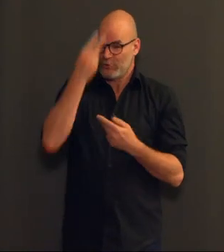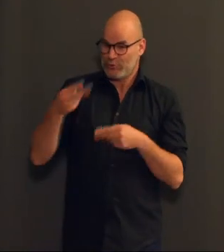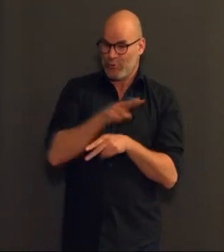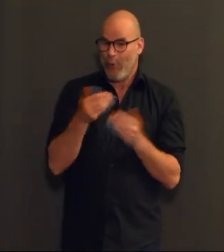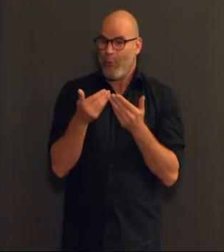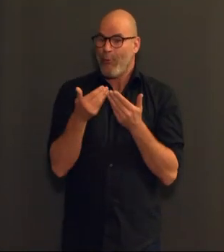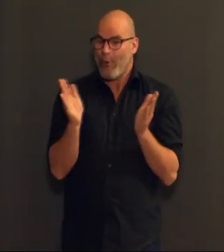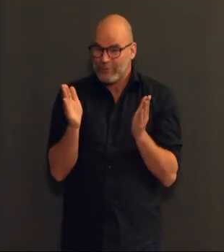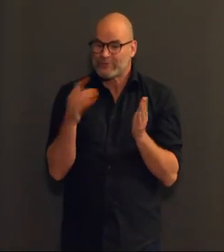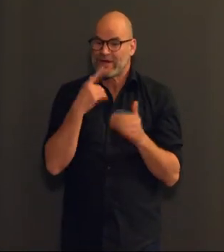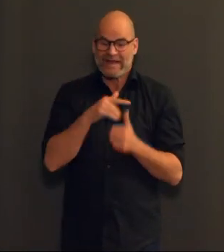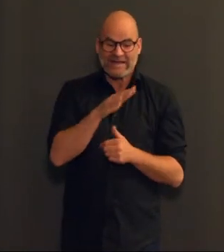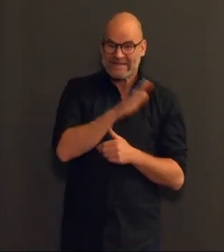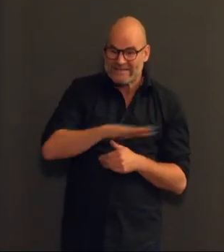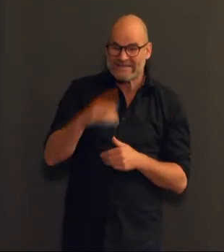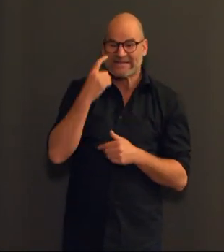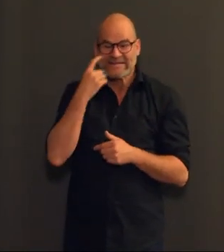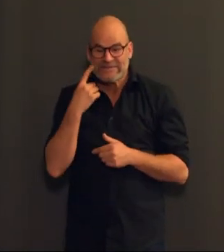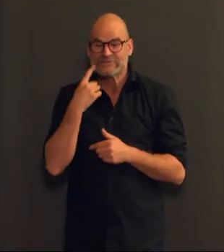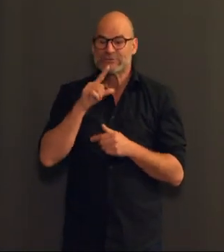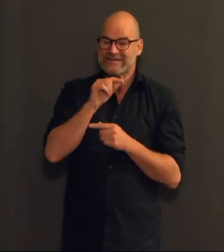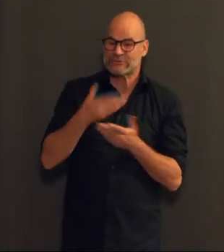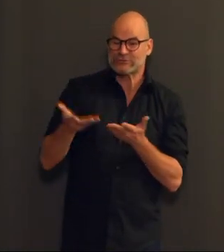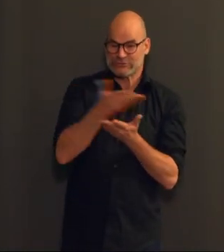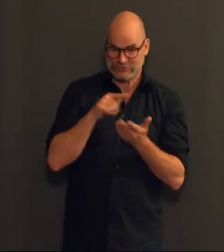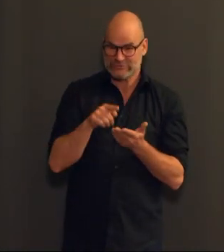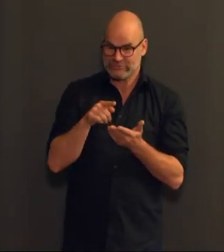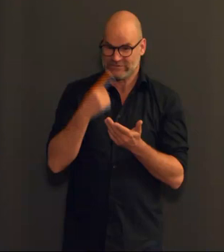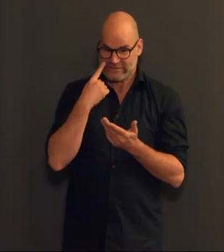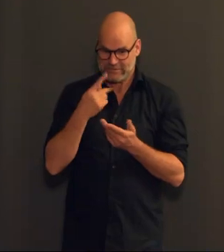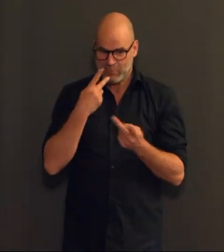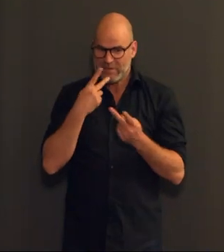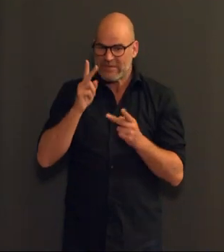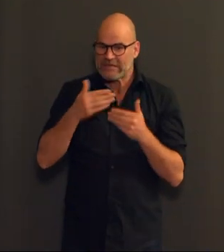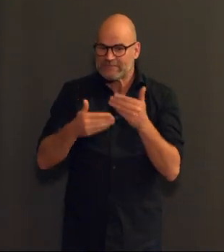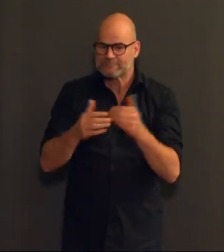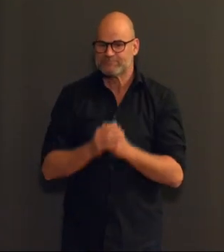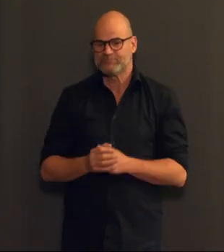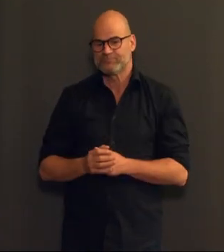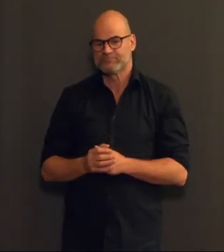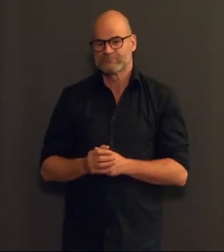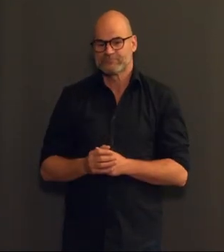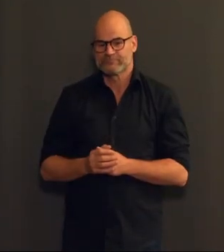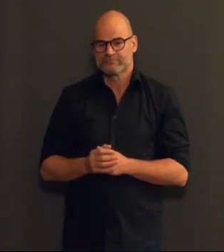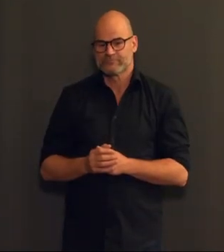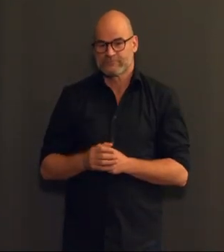Dit betekent waarschijnlijk dat er opnieuw meer besmettingen zullen gedetecteerd worden en gerapporteerd worden.